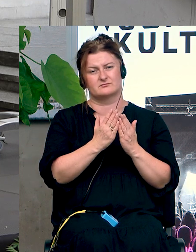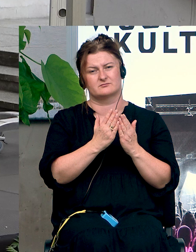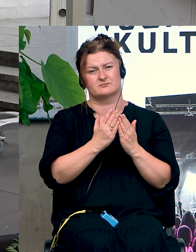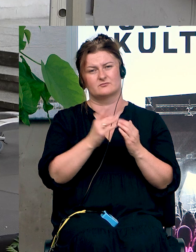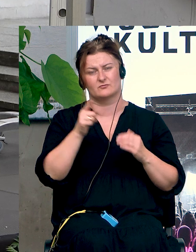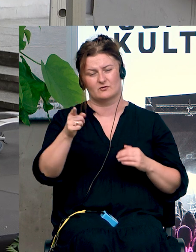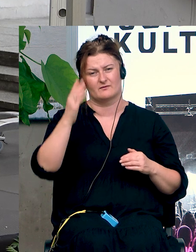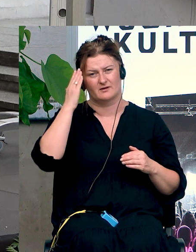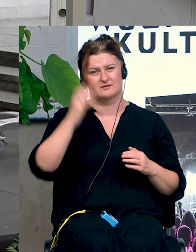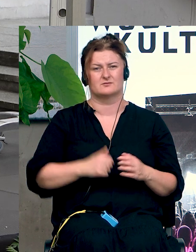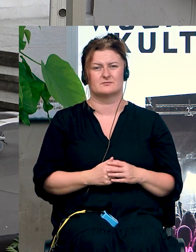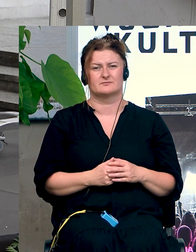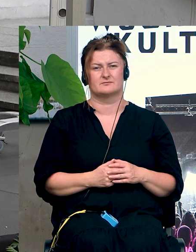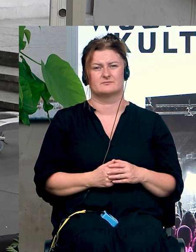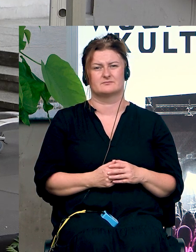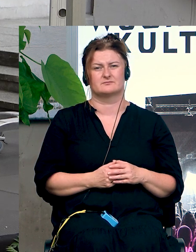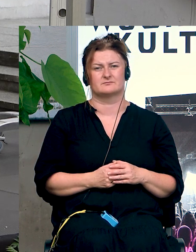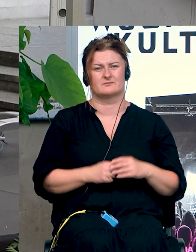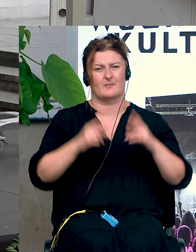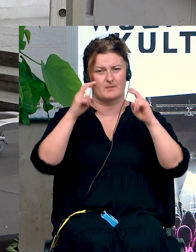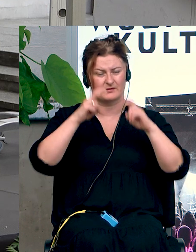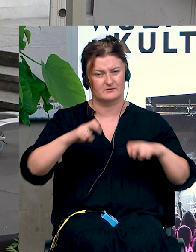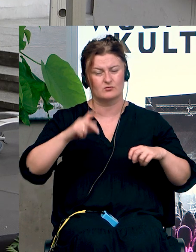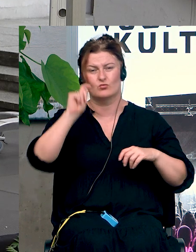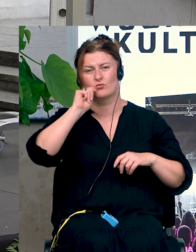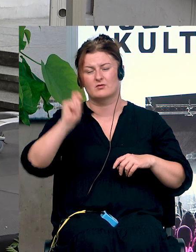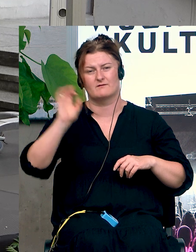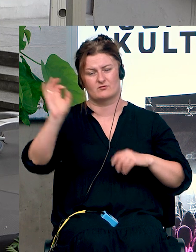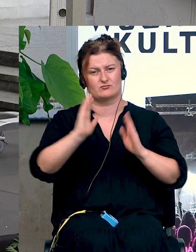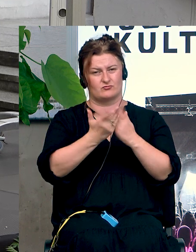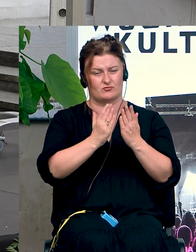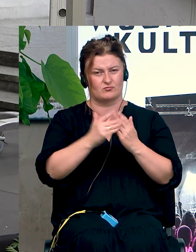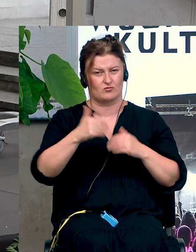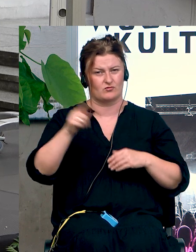to wiedzą i badacze ukraińskiej literatury.